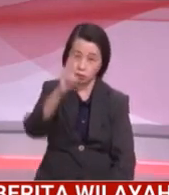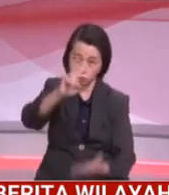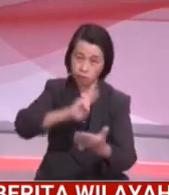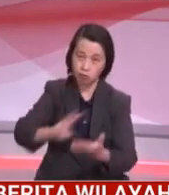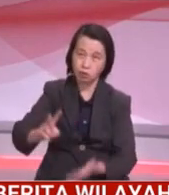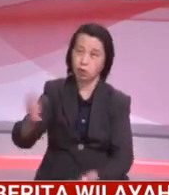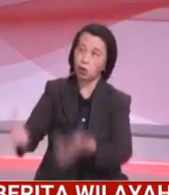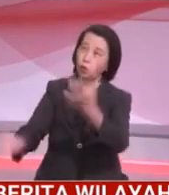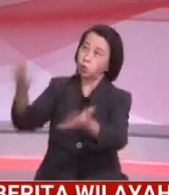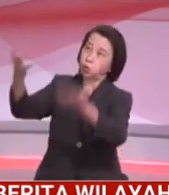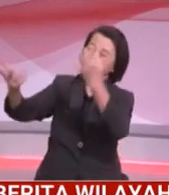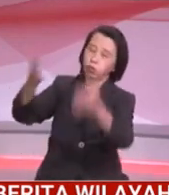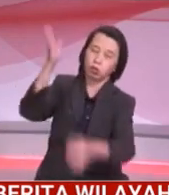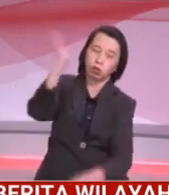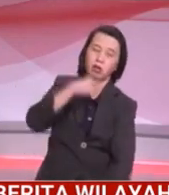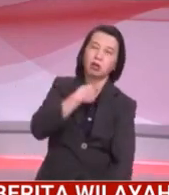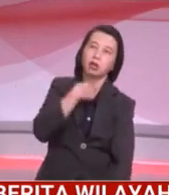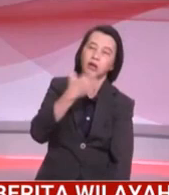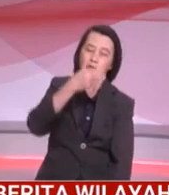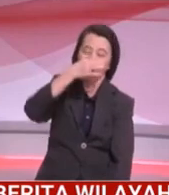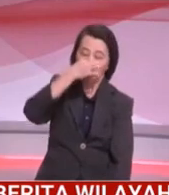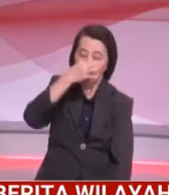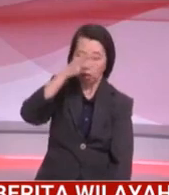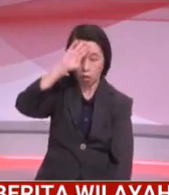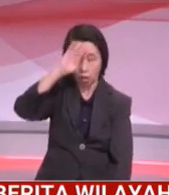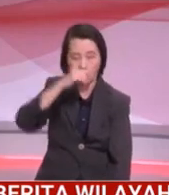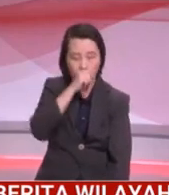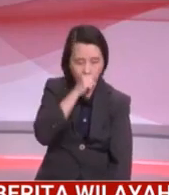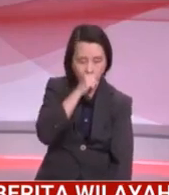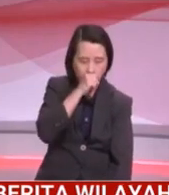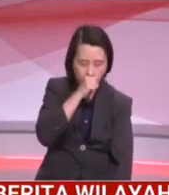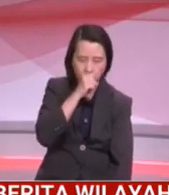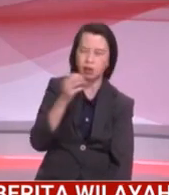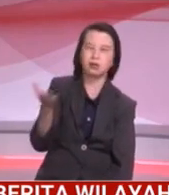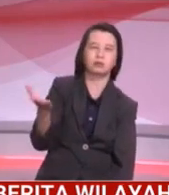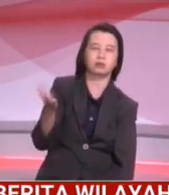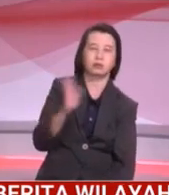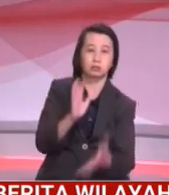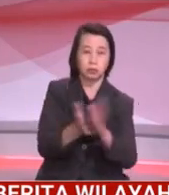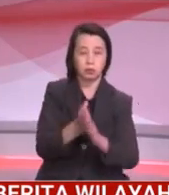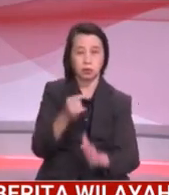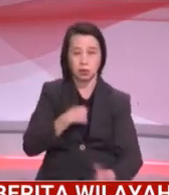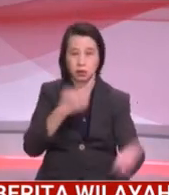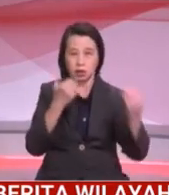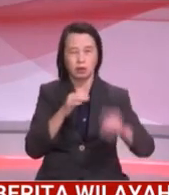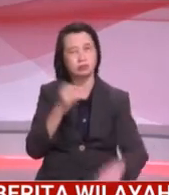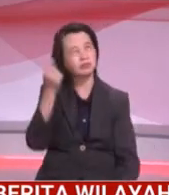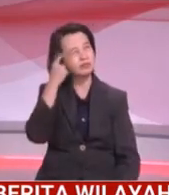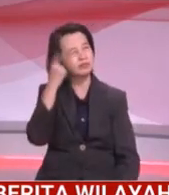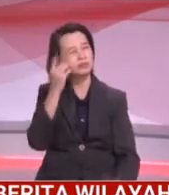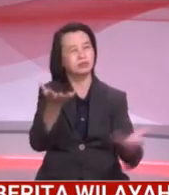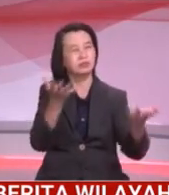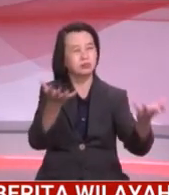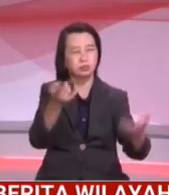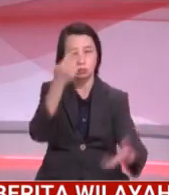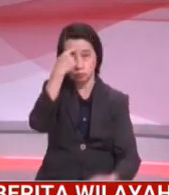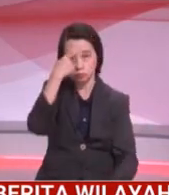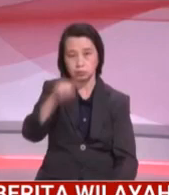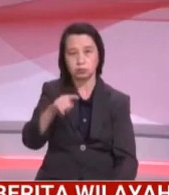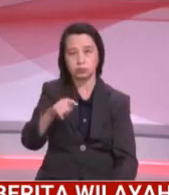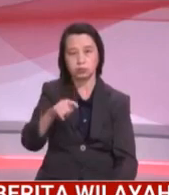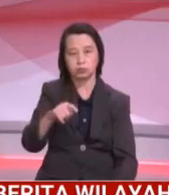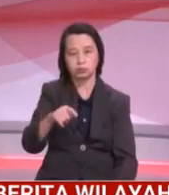dah. Walaupun pun ada sakit tekak, sesema, demam, batuk semua. Jadi saya harap cari jalan yang terbaik